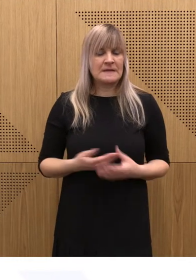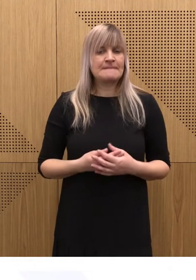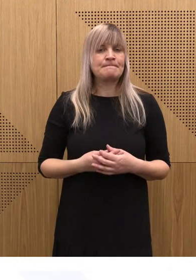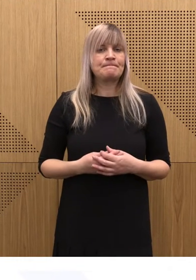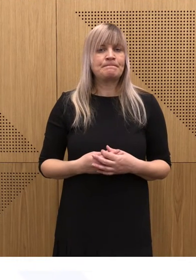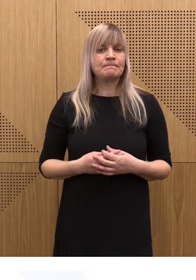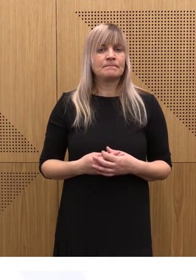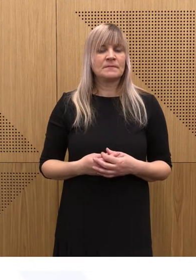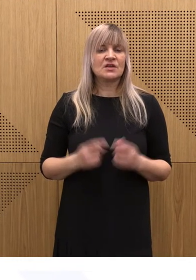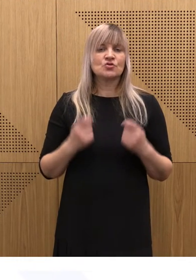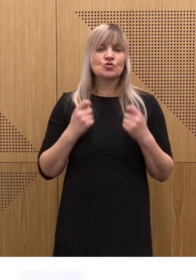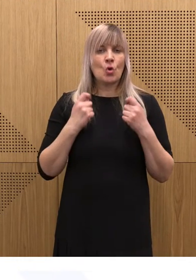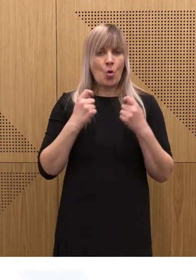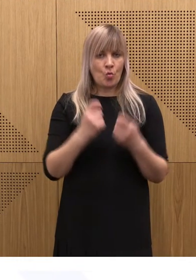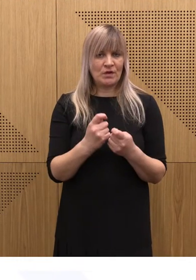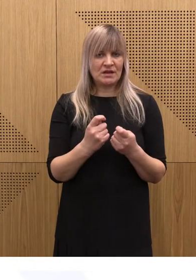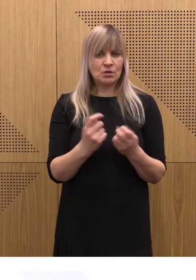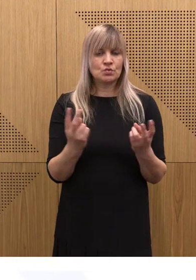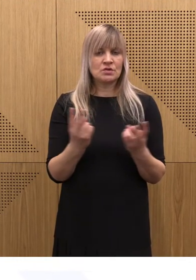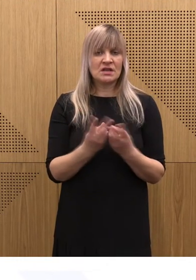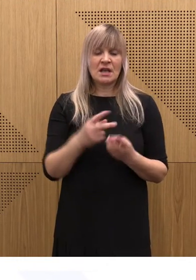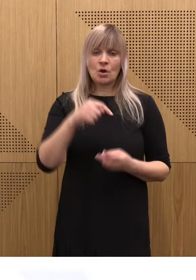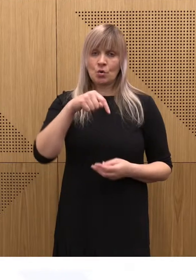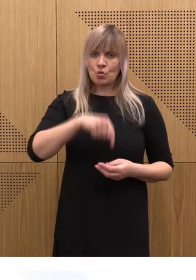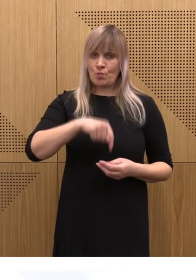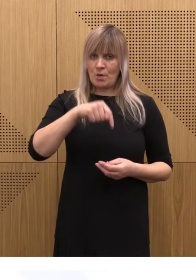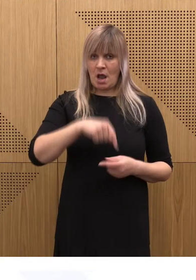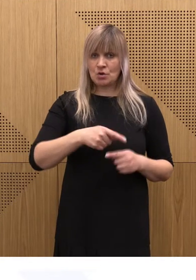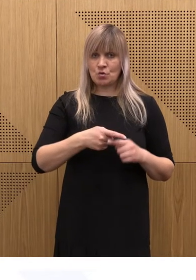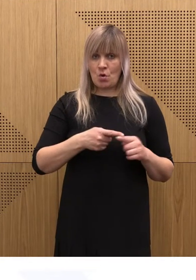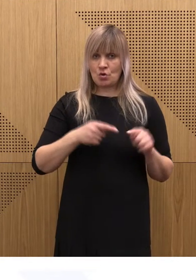Ja soovitus on kindlasti see, et gümnaasiumi osa,